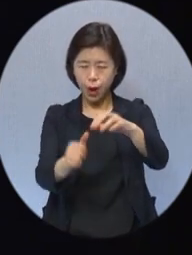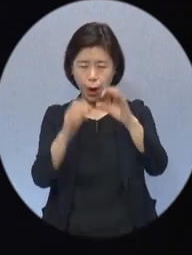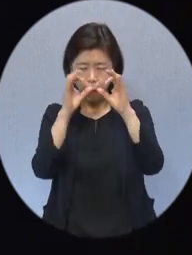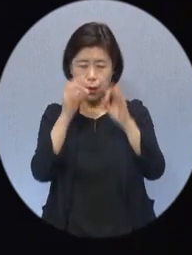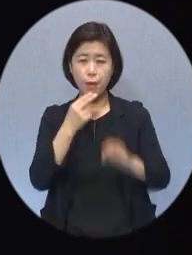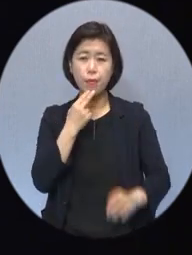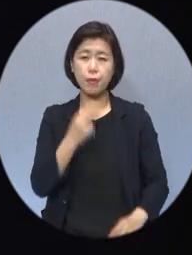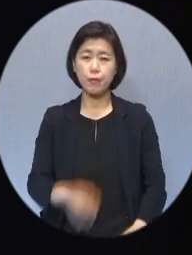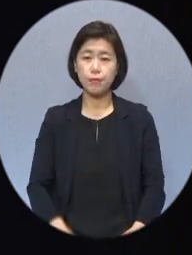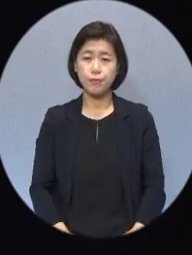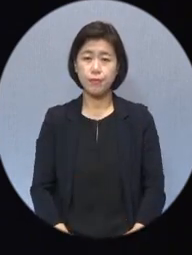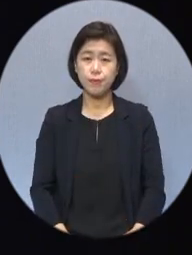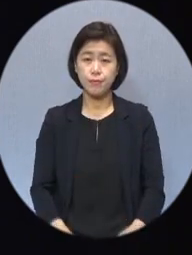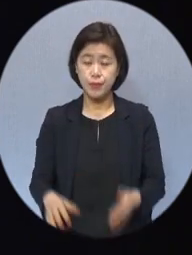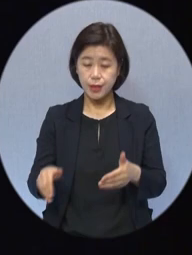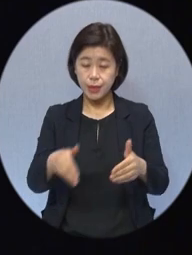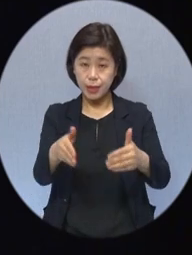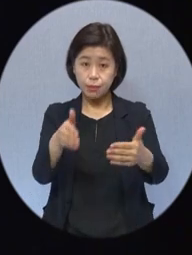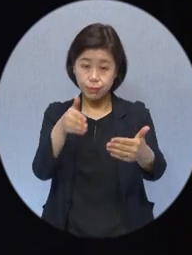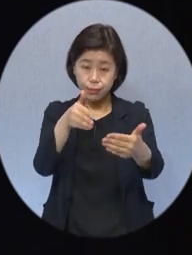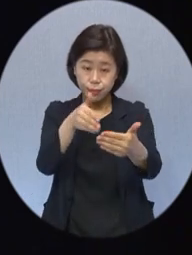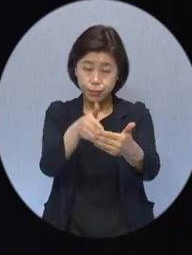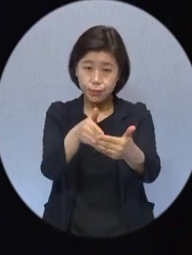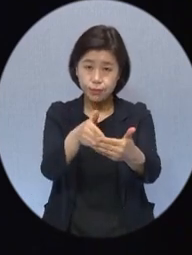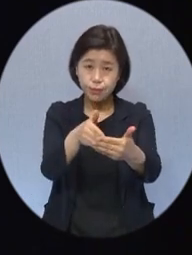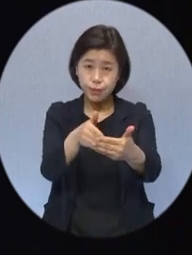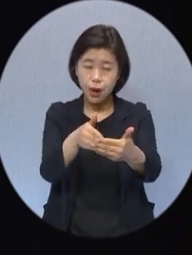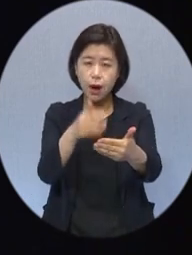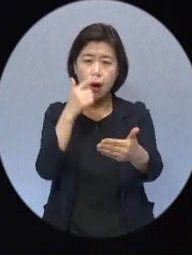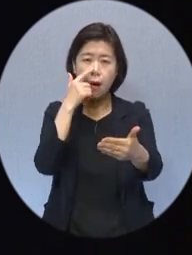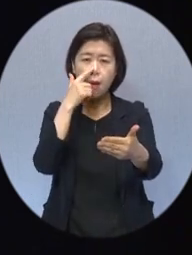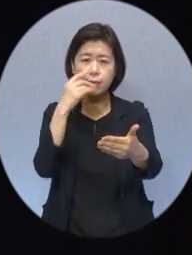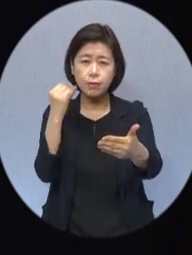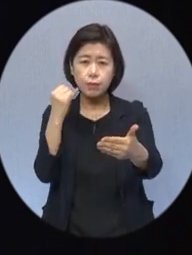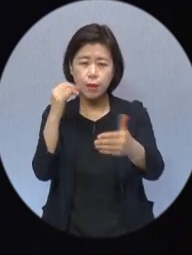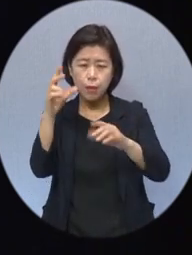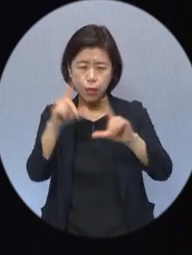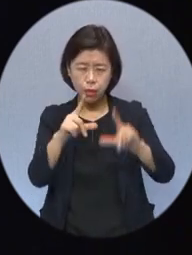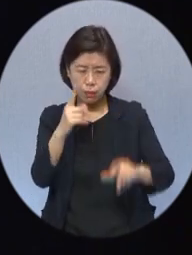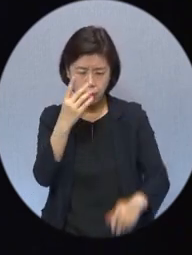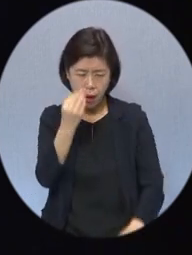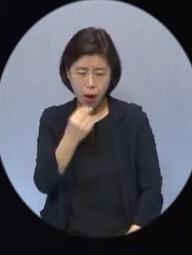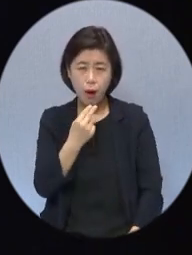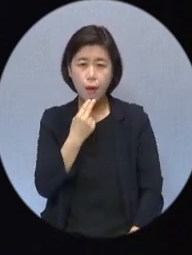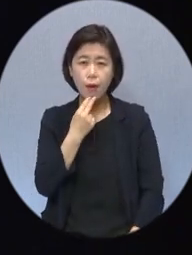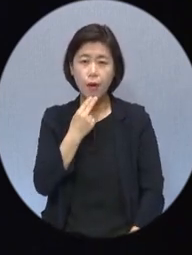길의 끝에서 길의 일부가 되어버린 어머니.